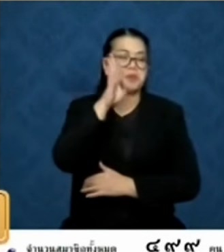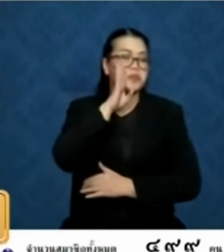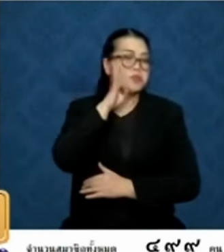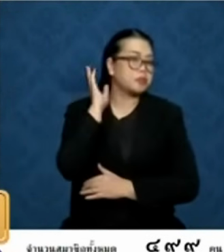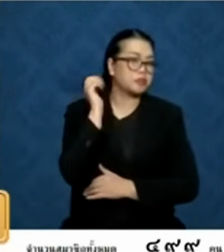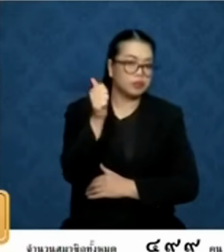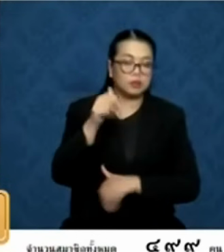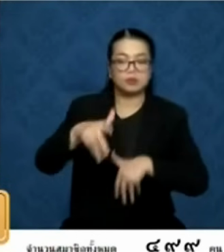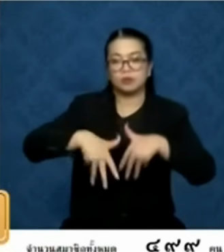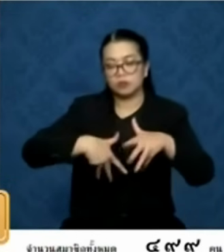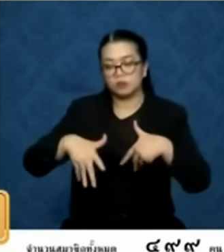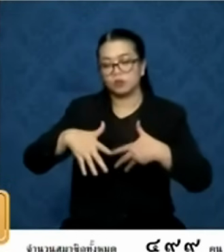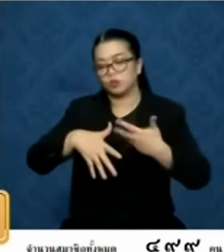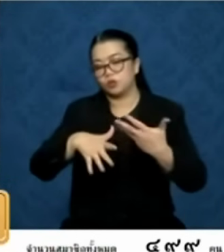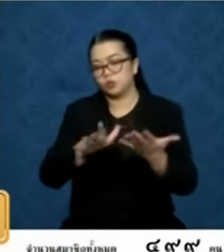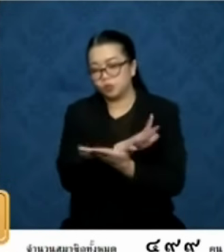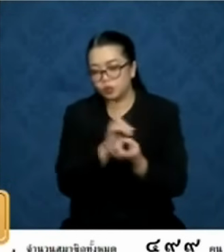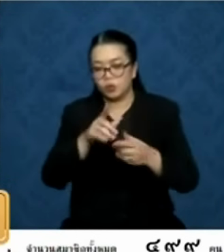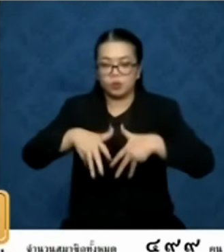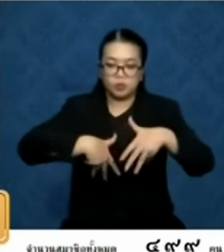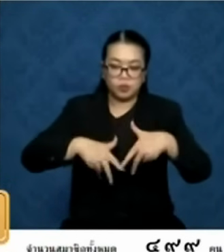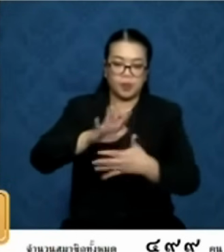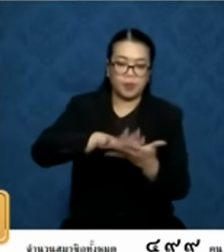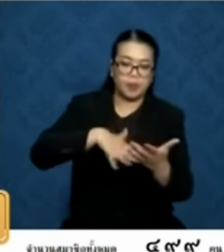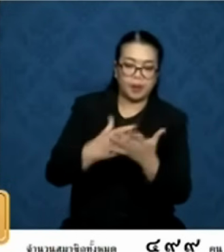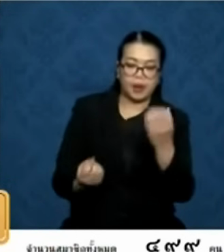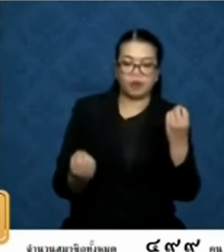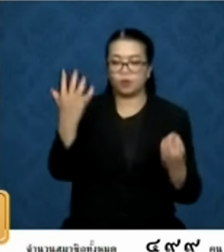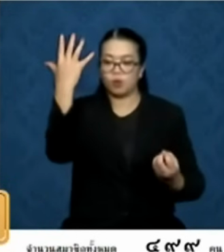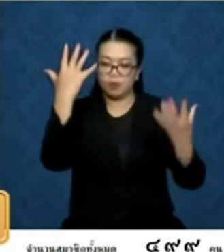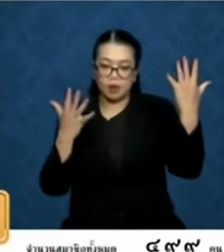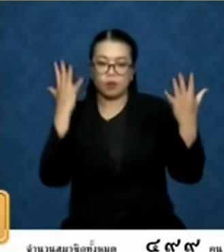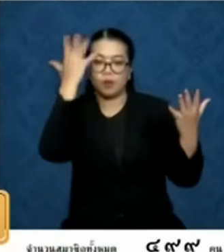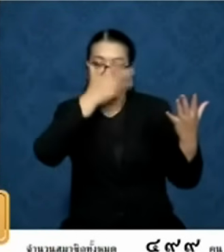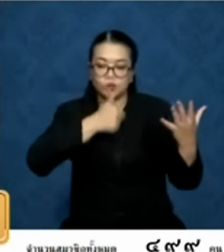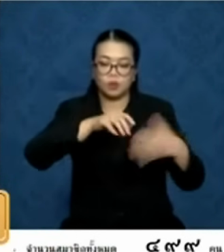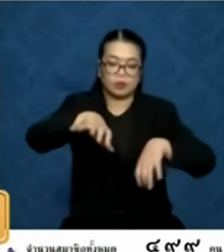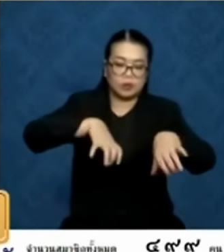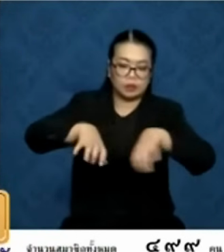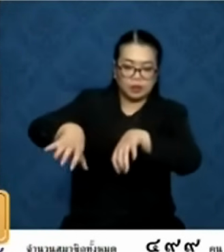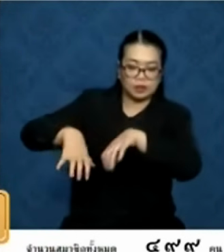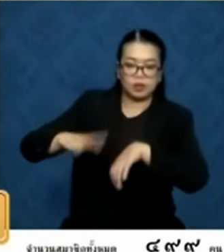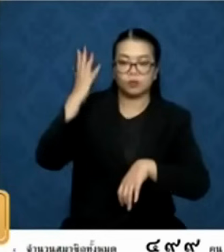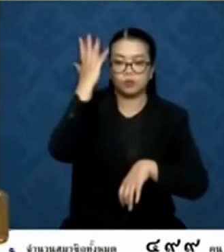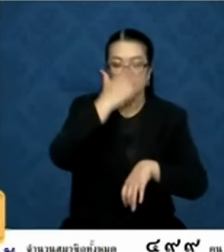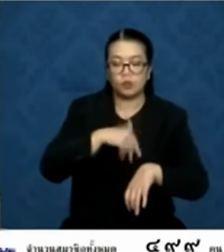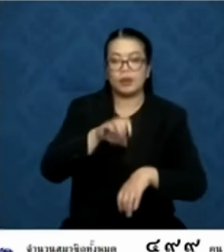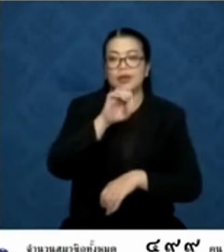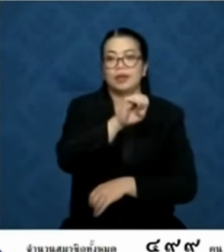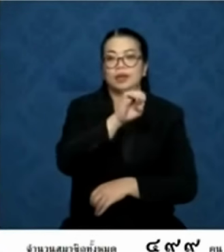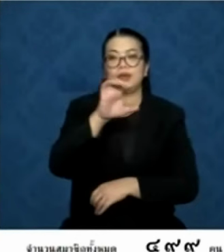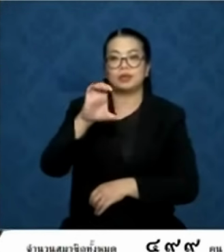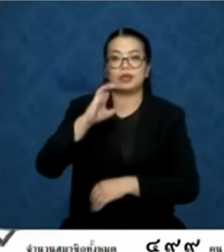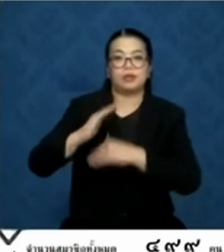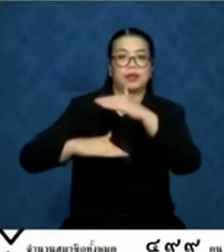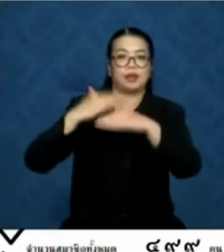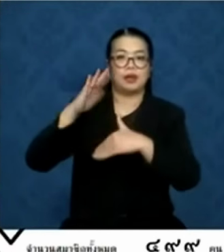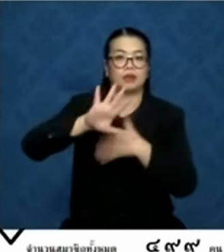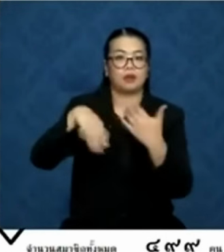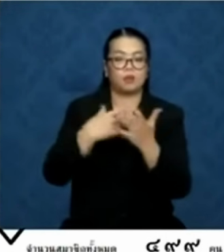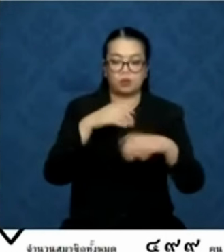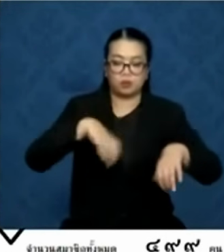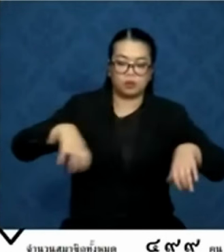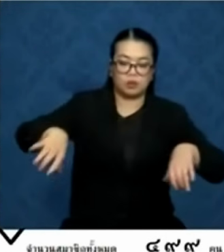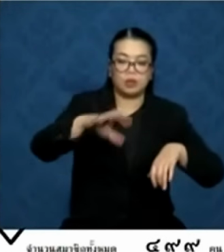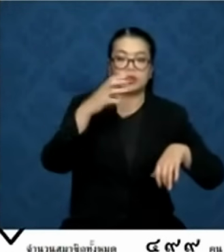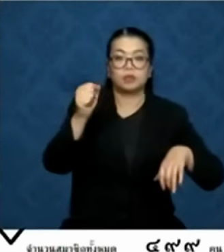ชนและปรับปรุงภูมิทัศน์ตามแผนผังเมือง EEC ไม่น้อยกว่า17แห่ง